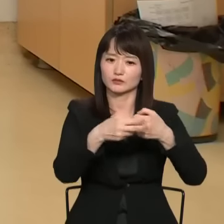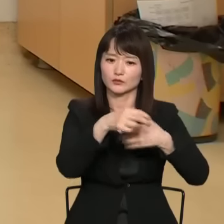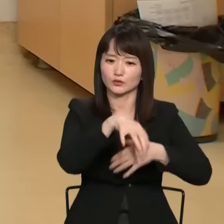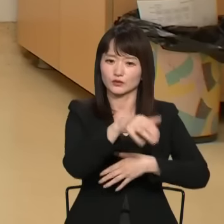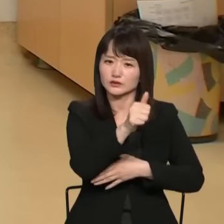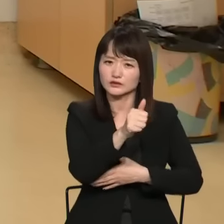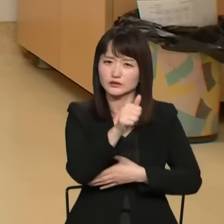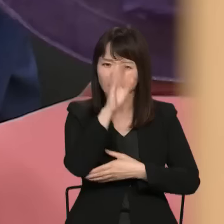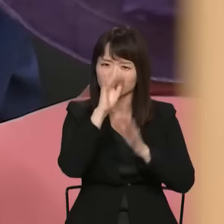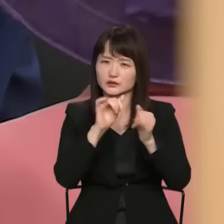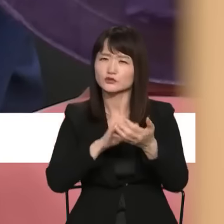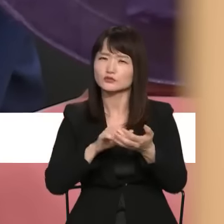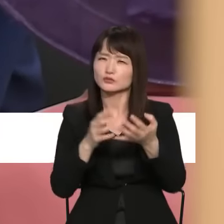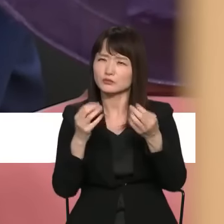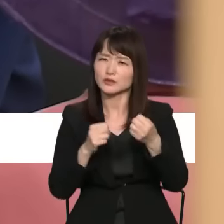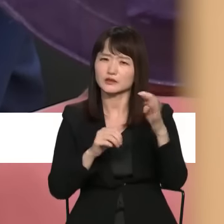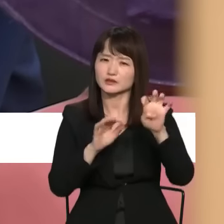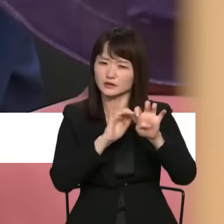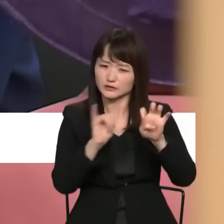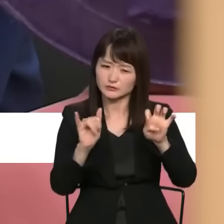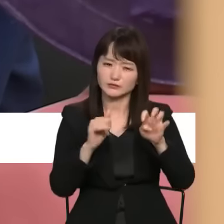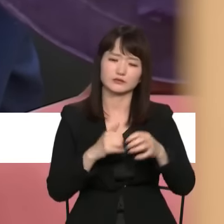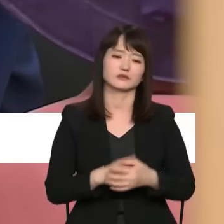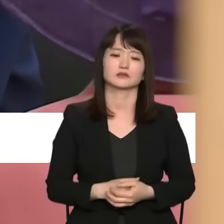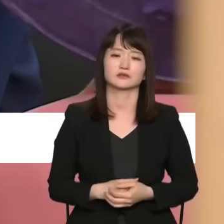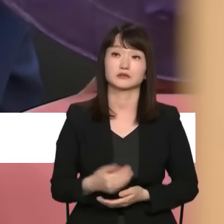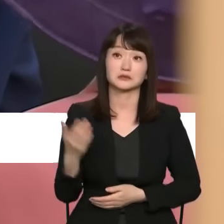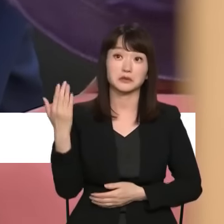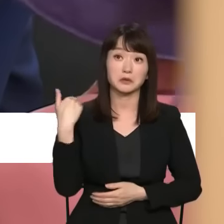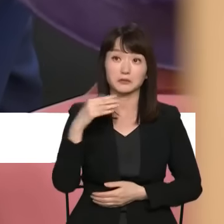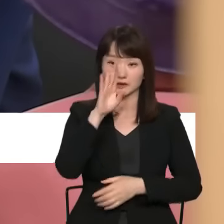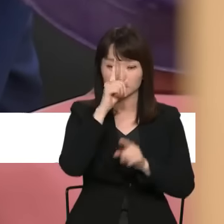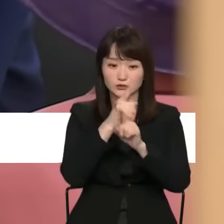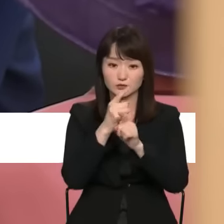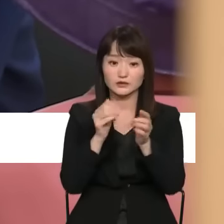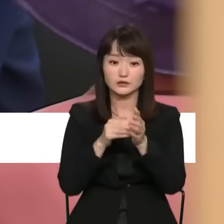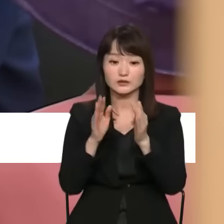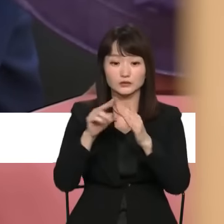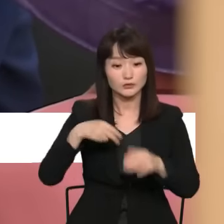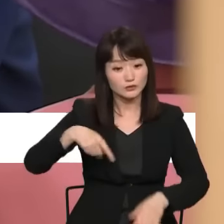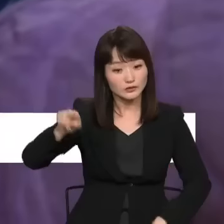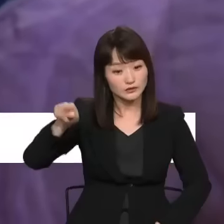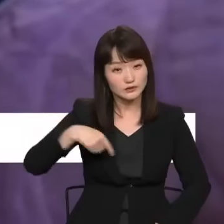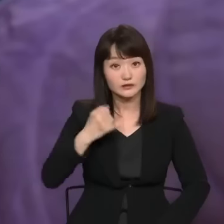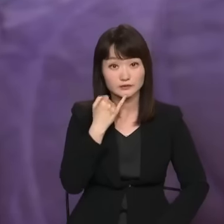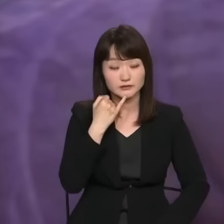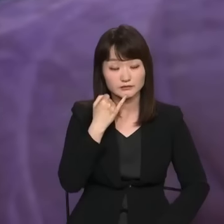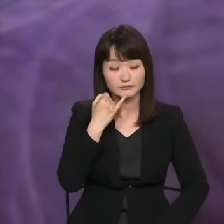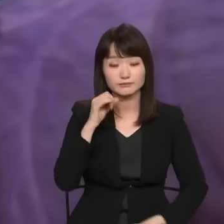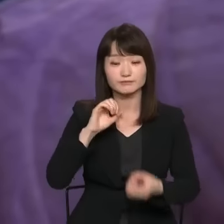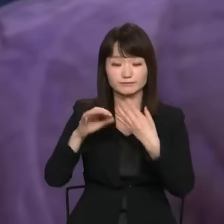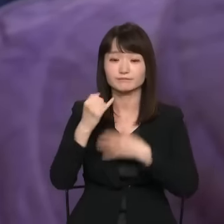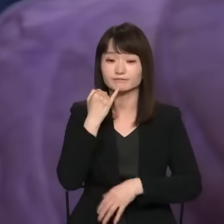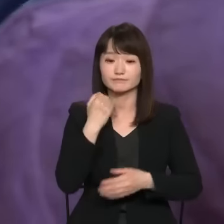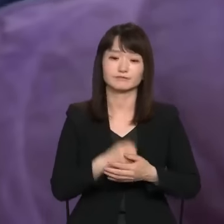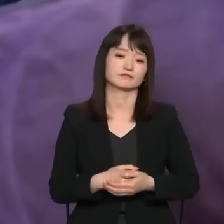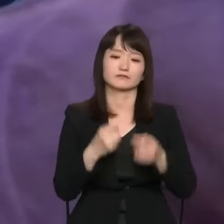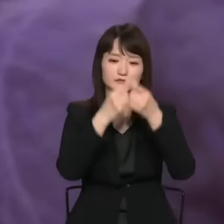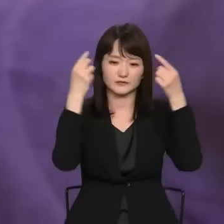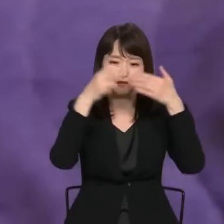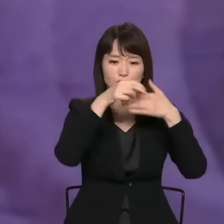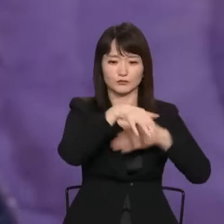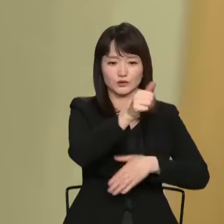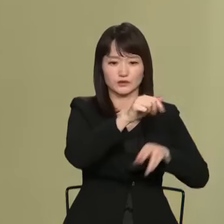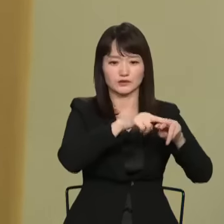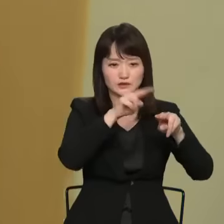봅니다. 전번 치료하고선 좀 가서 괜찮았어요? 괜찮았어요. 괜찮았어요. 대학병원장 퇴임 후 백령도를